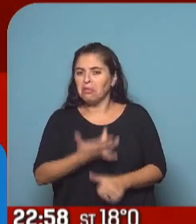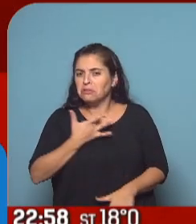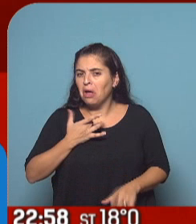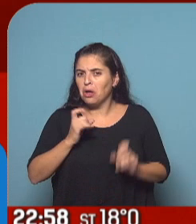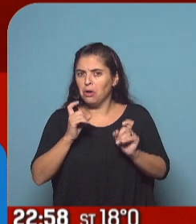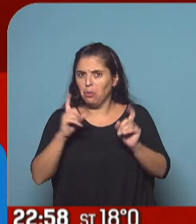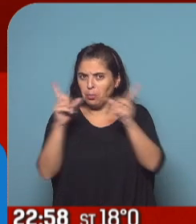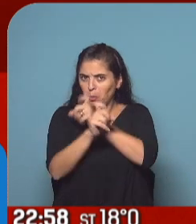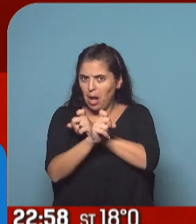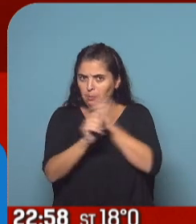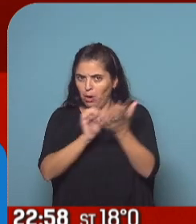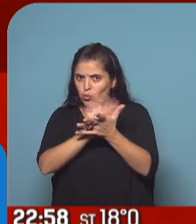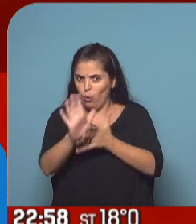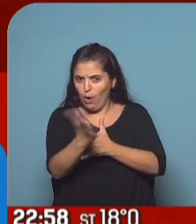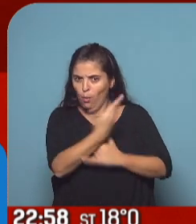проблемы